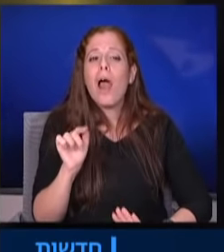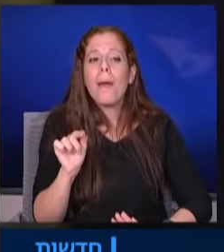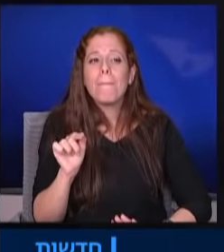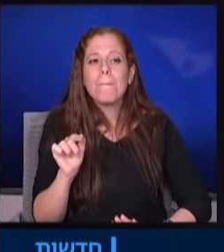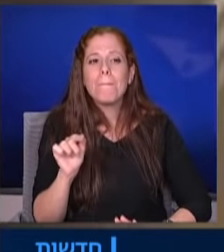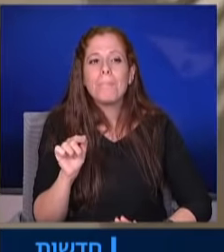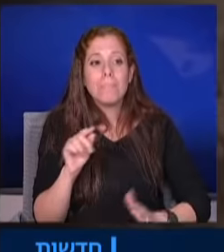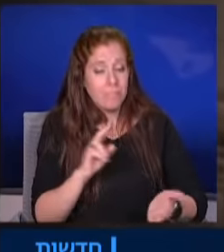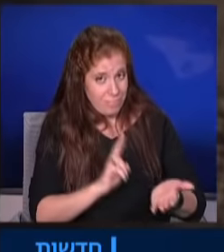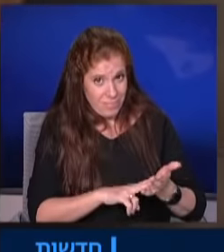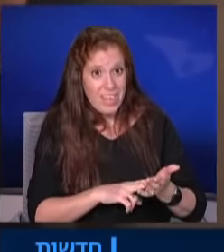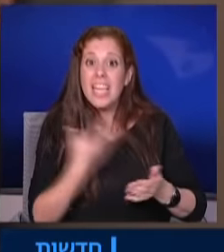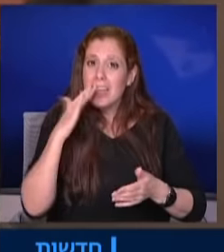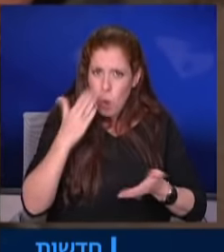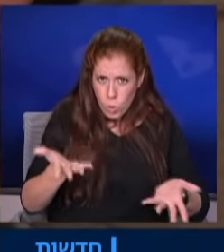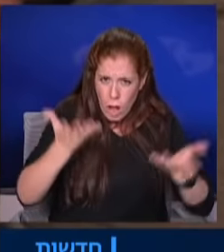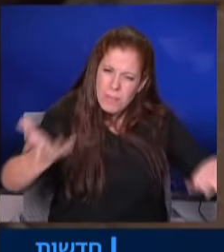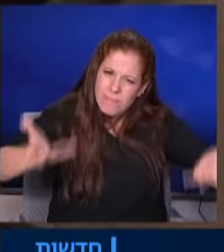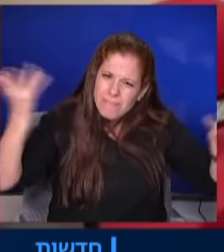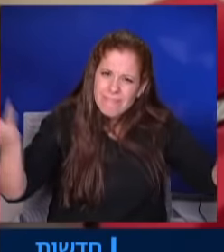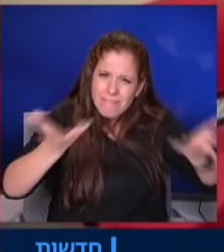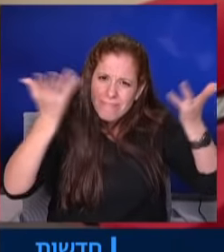נכון? ירושלמים תרימו!